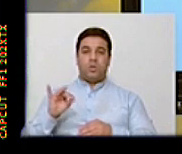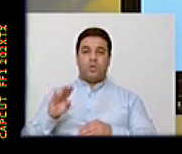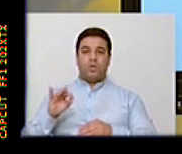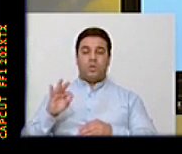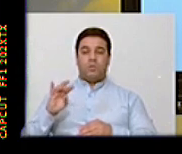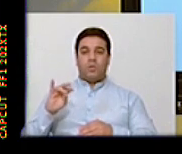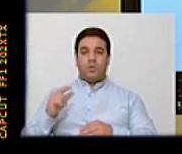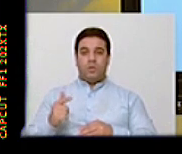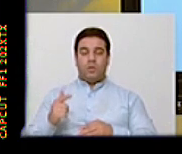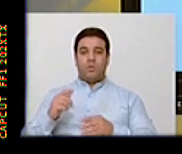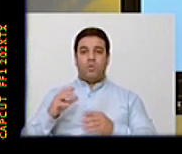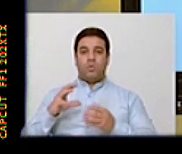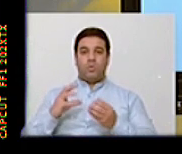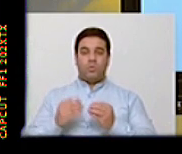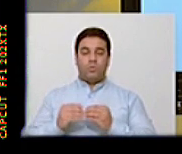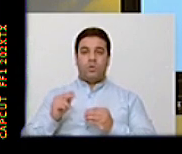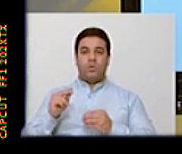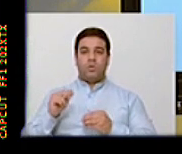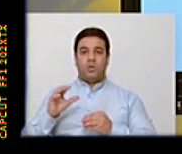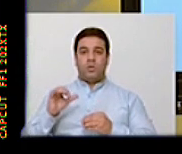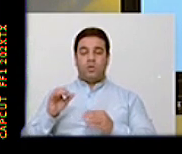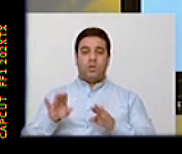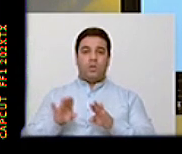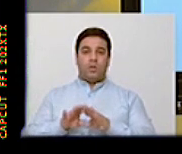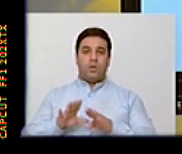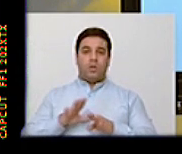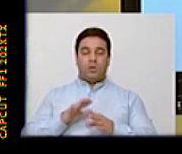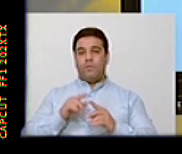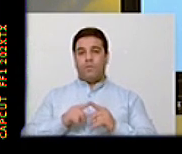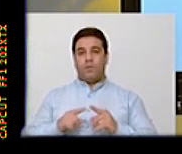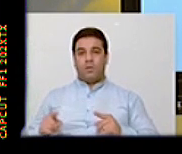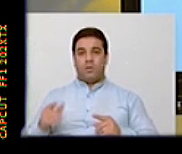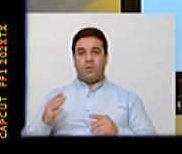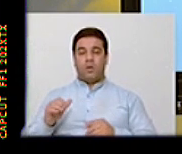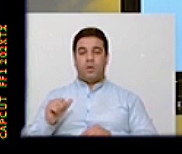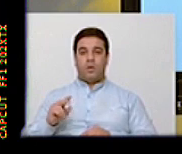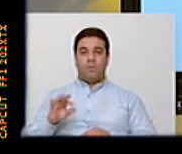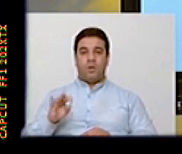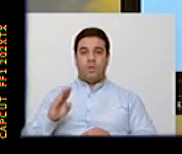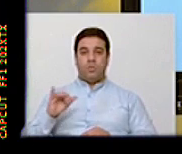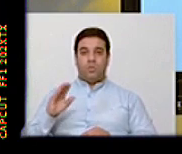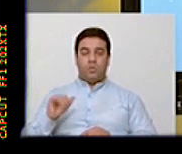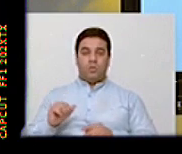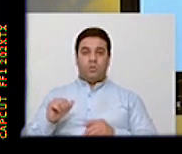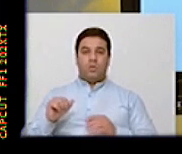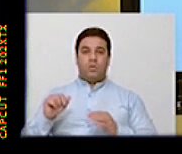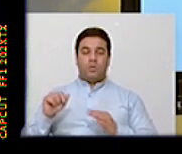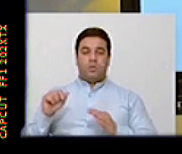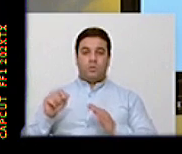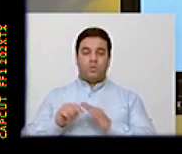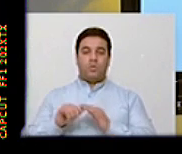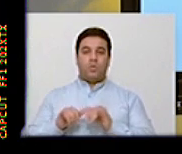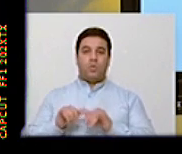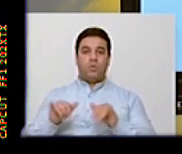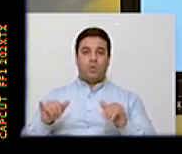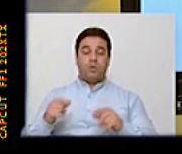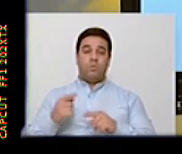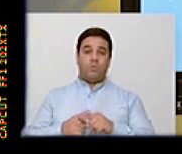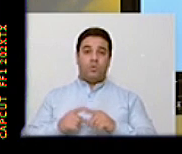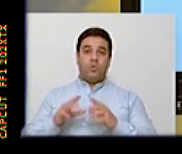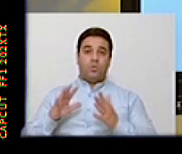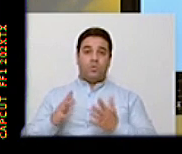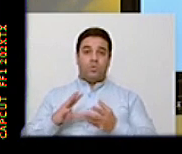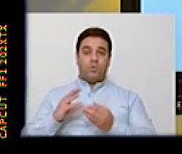sistemaning xususiy tebranish chastotasiga tenglashgan vaqtida amplituda keskin ortib ketar ekan. Mana bu